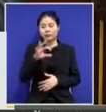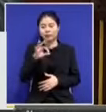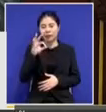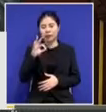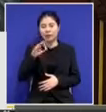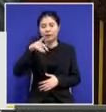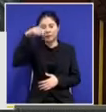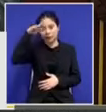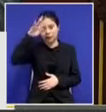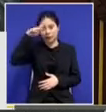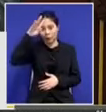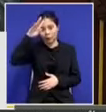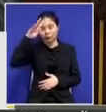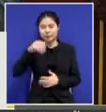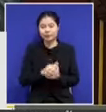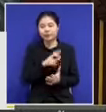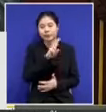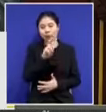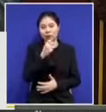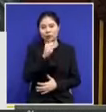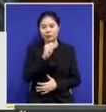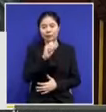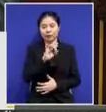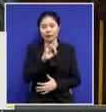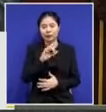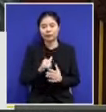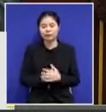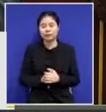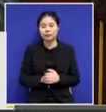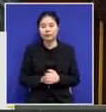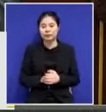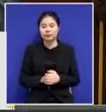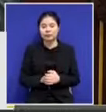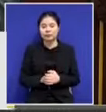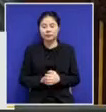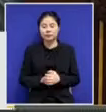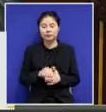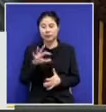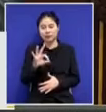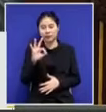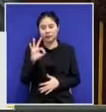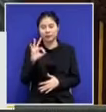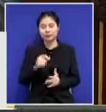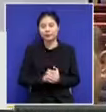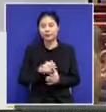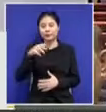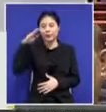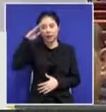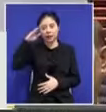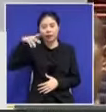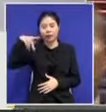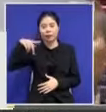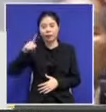รจึงรุ่งเรืองกิจครับ 218ร้อยเอกธินพันธ์นาคตะ พลเอกประยุทธ์จันทร์โอชา